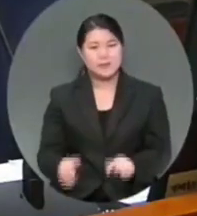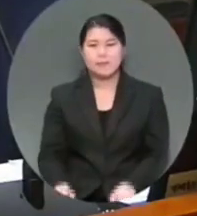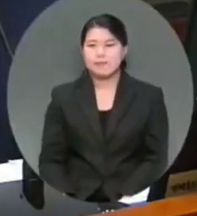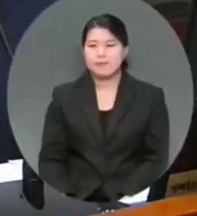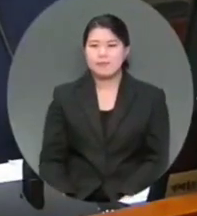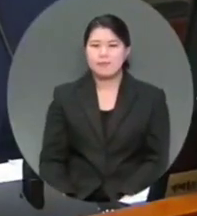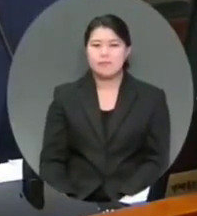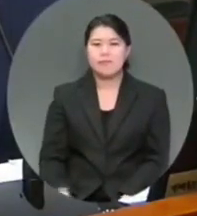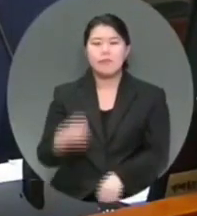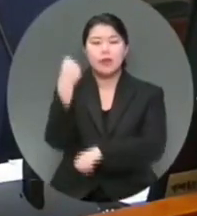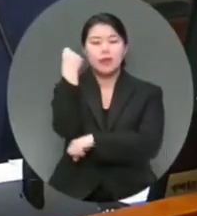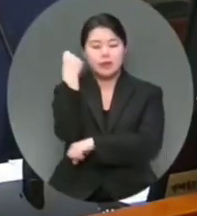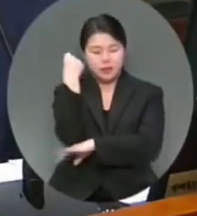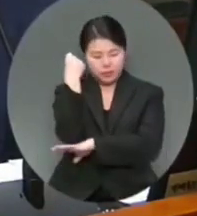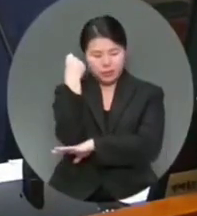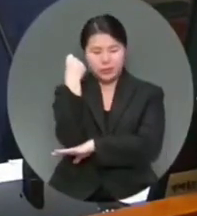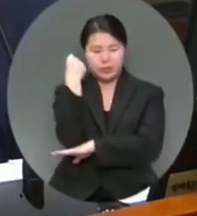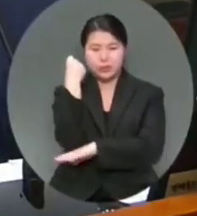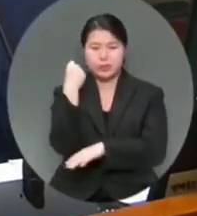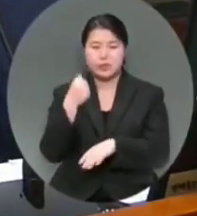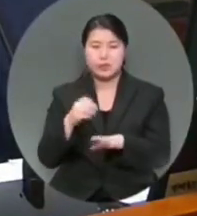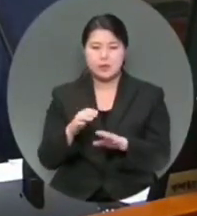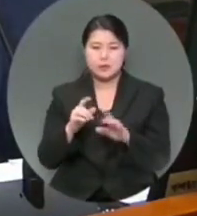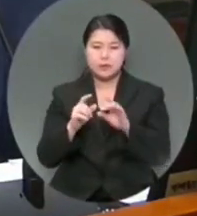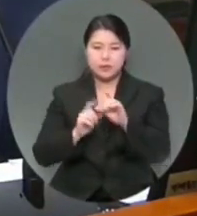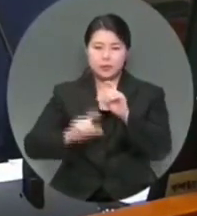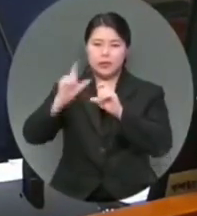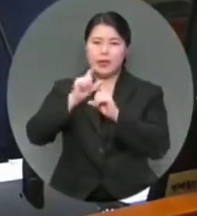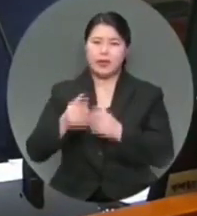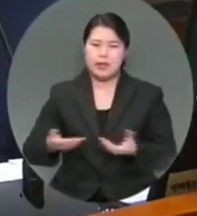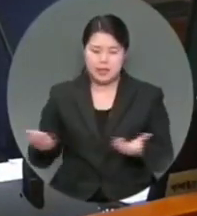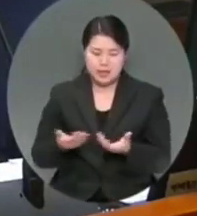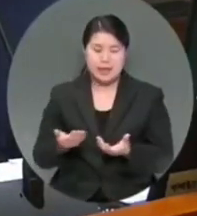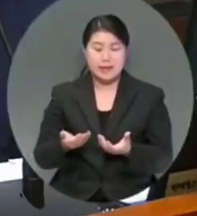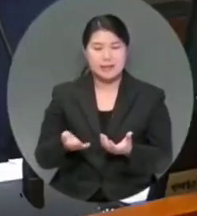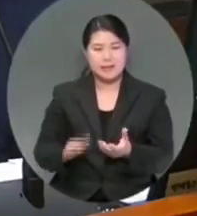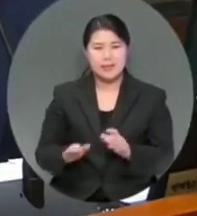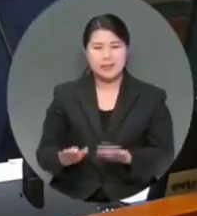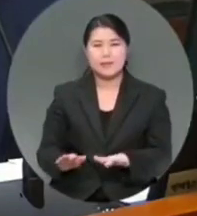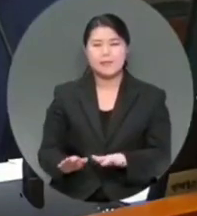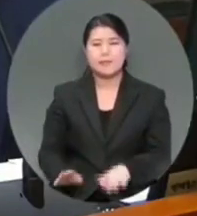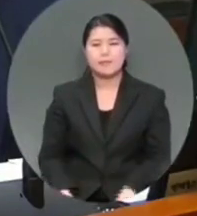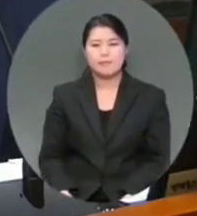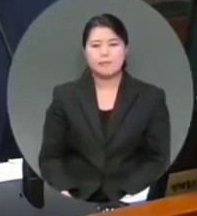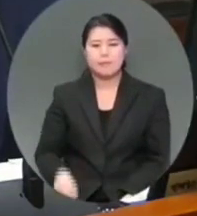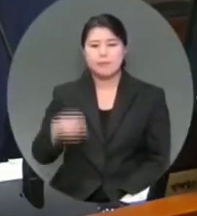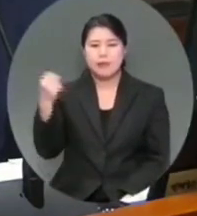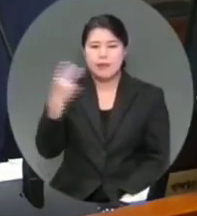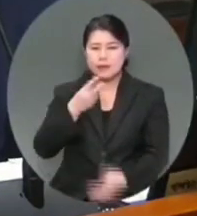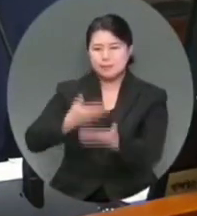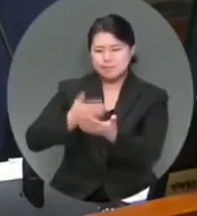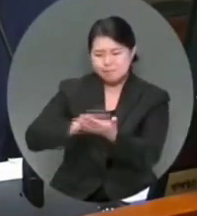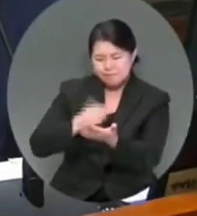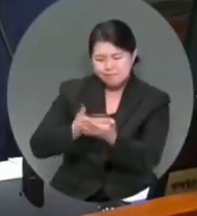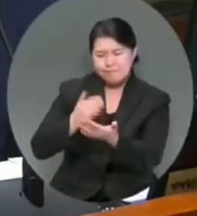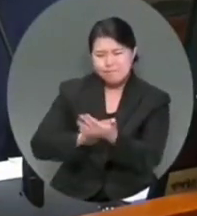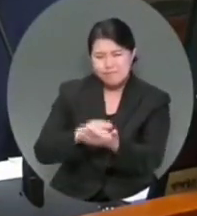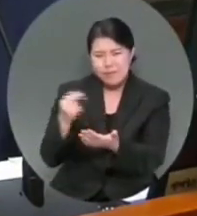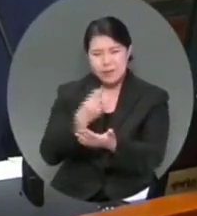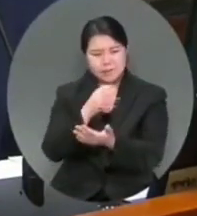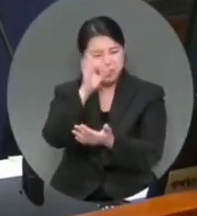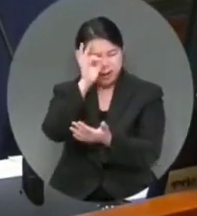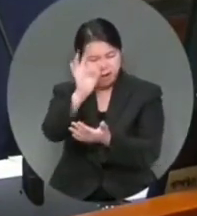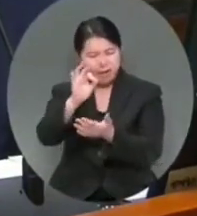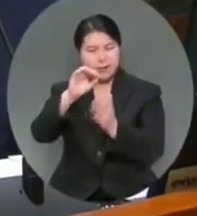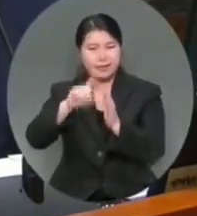예, 기본적으로 이제 추가적으로 해오던 작업을 다시 한번 대대적으로 재고자하고 다시 보자 하더라도